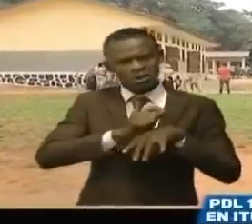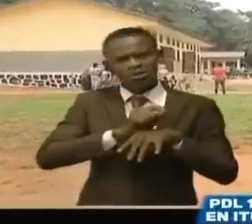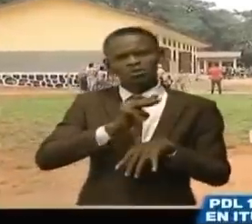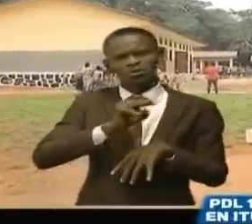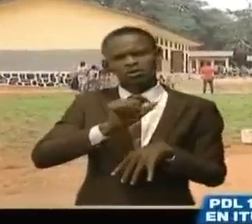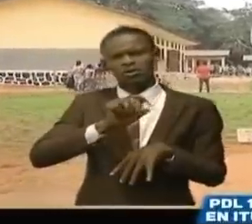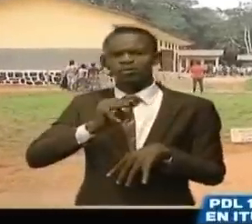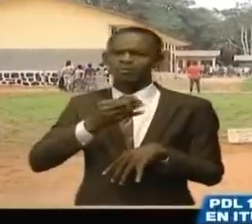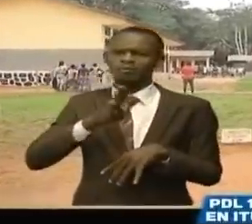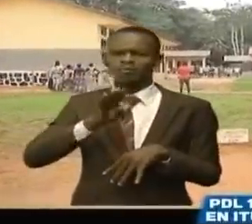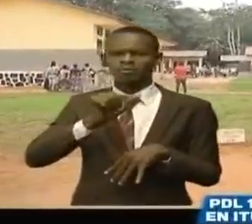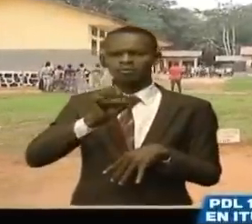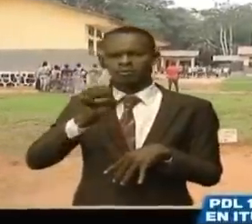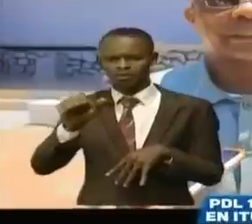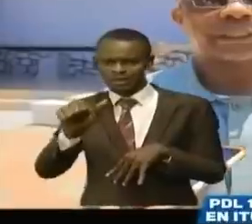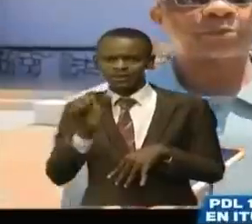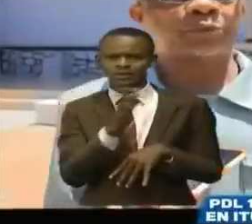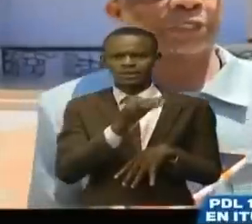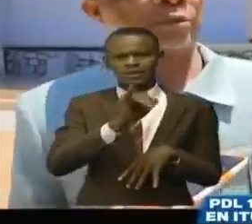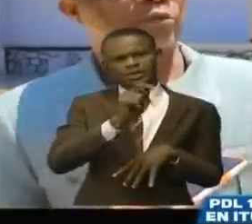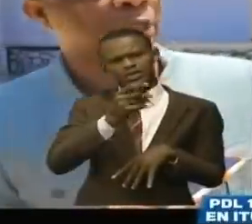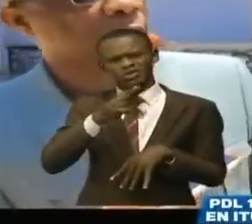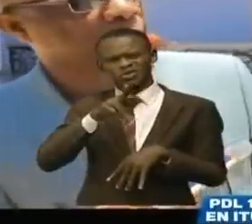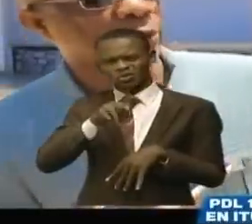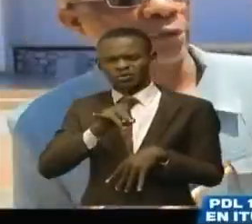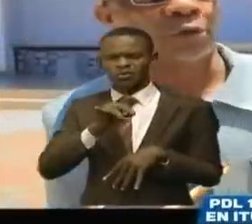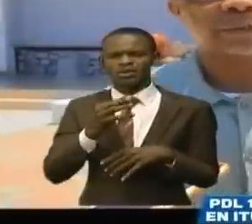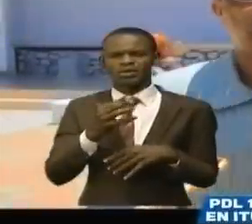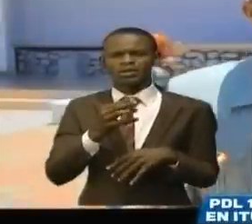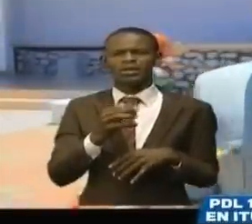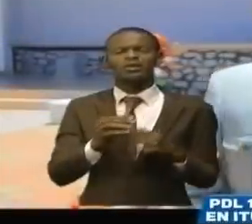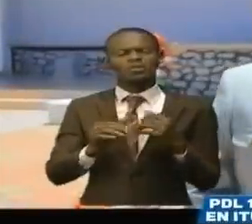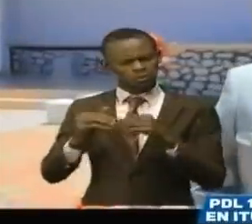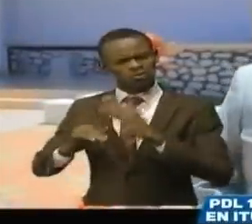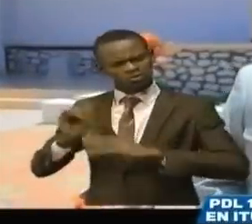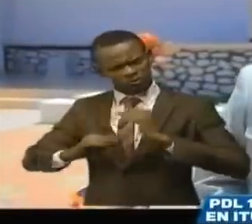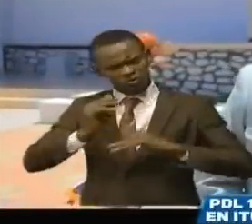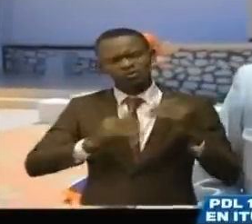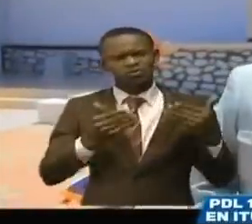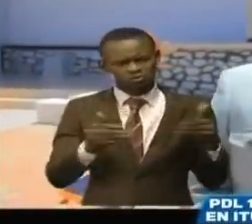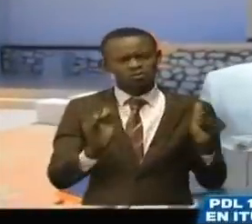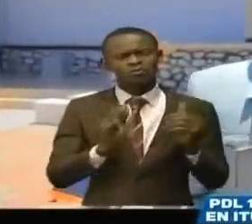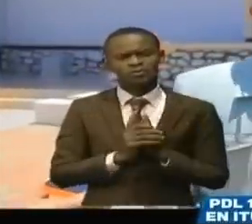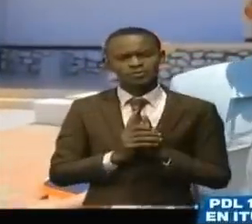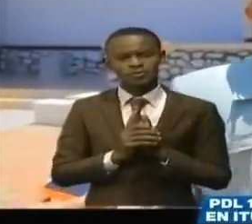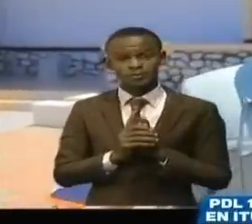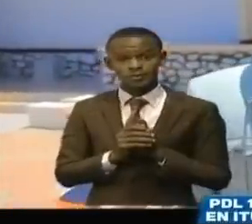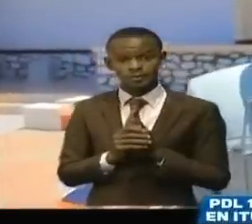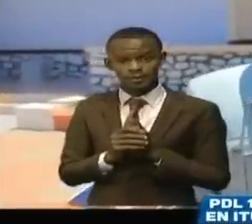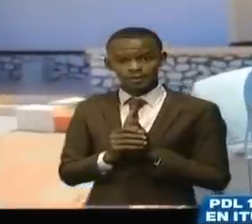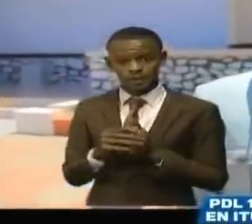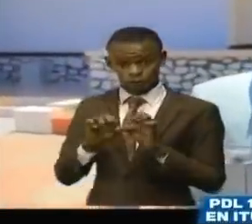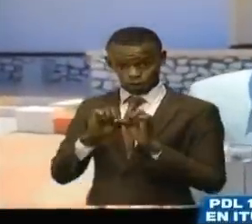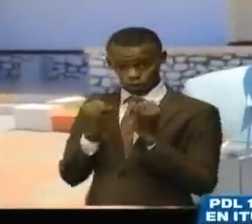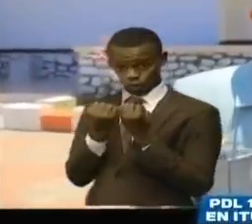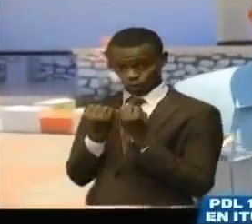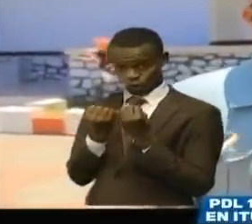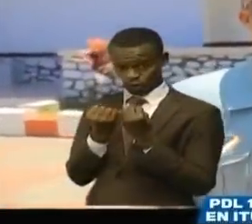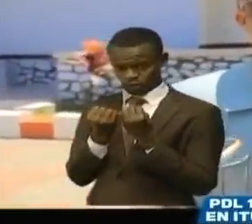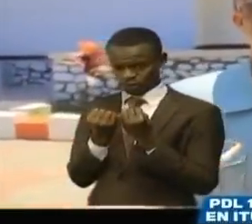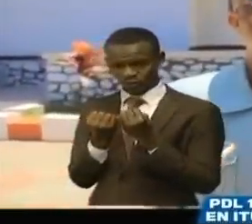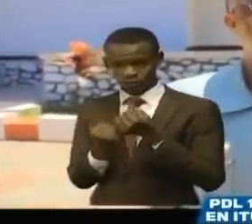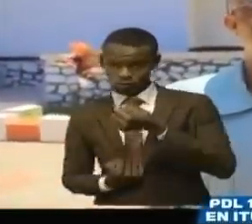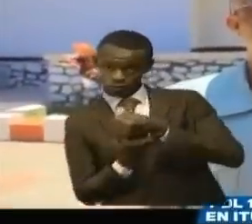incessamment. Rassir le Beseko. C'est depuis le mois d'octobre que nous avons démarré les travaux dans deux territoires,